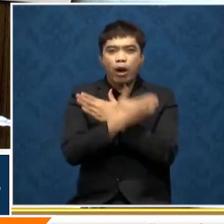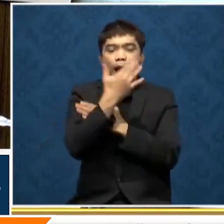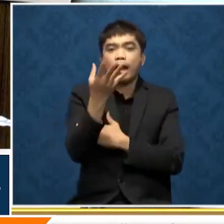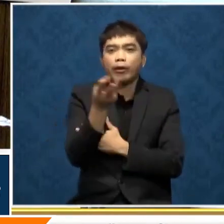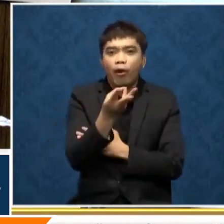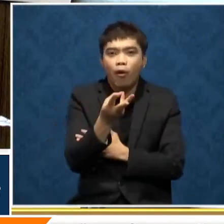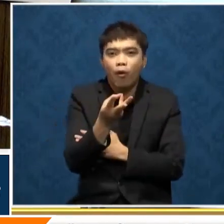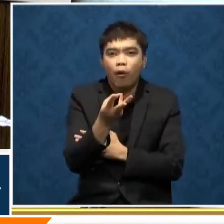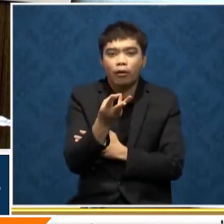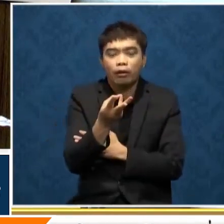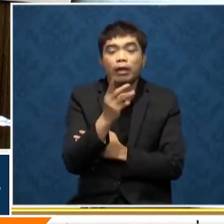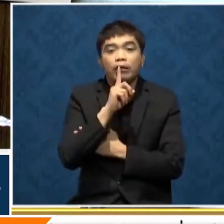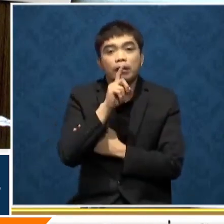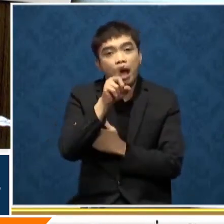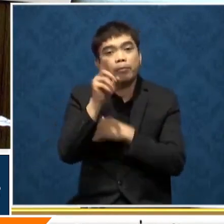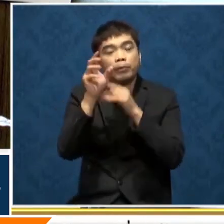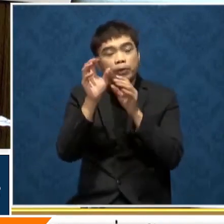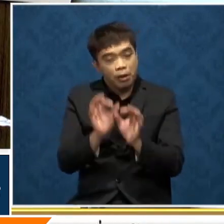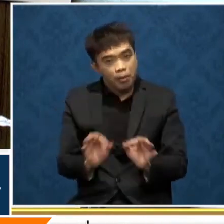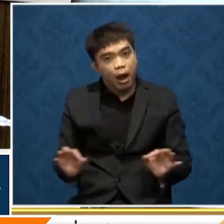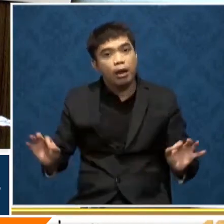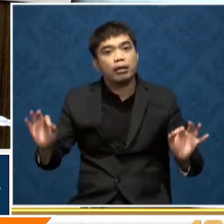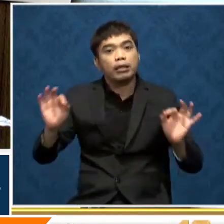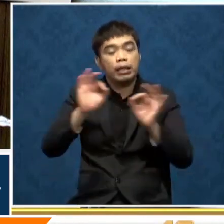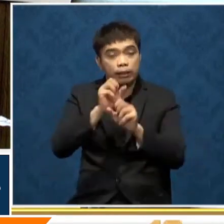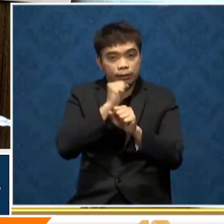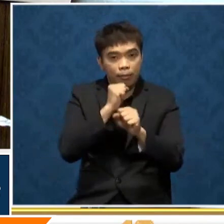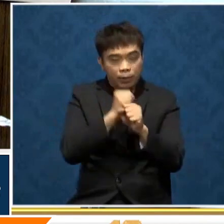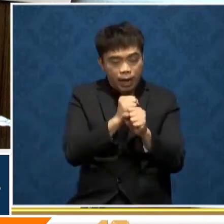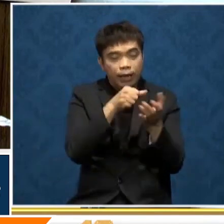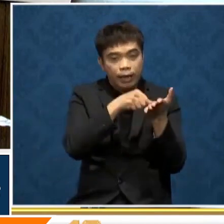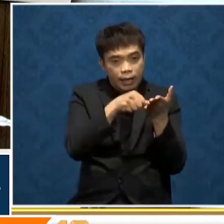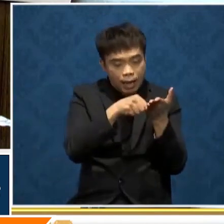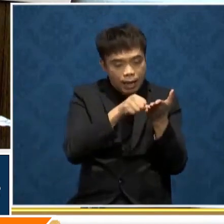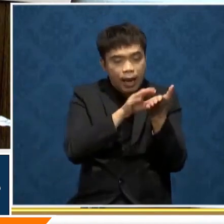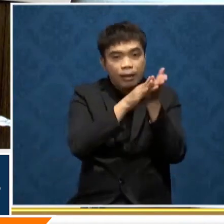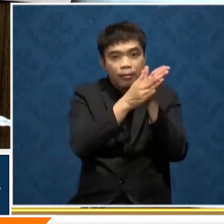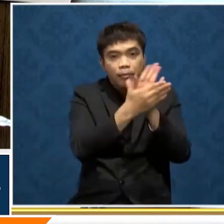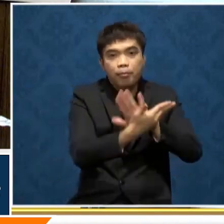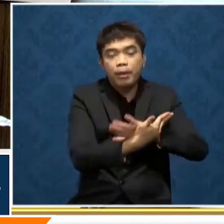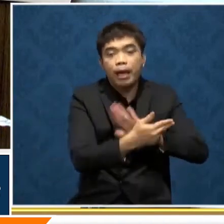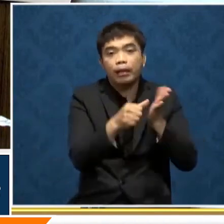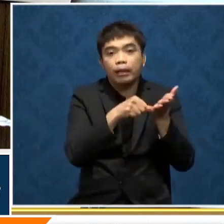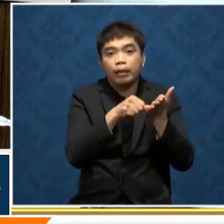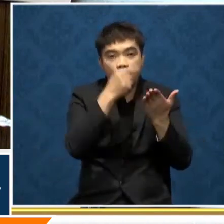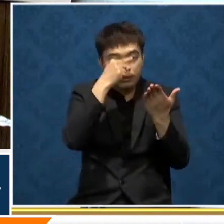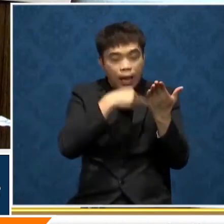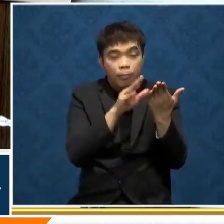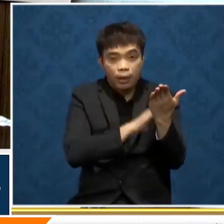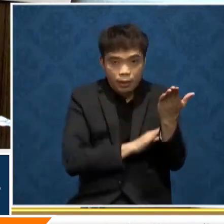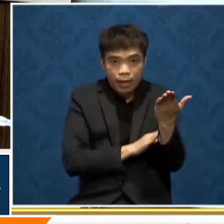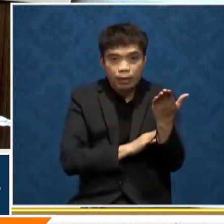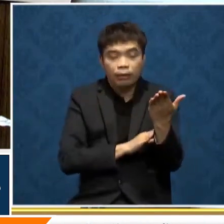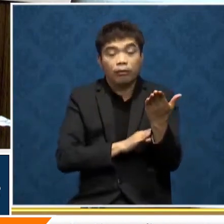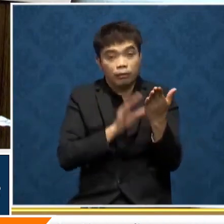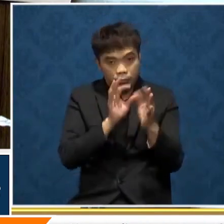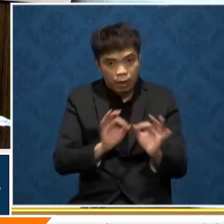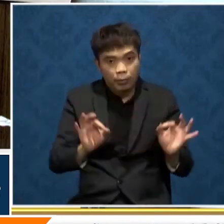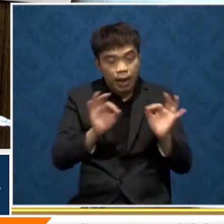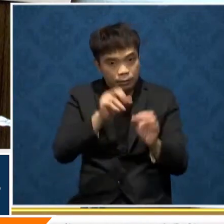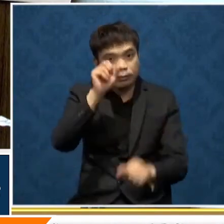ภาระกิจสำคัญของการปฏิรูปกฎหมายเป็นภารกิจสำคัญของการปฏิรูปประเทศเหรอครับ